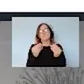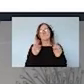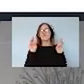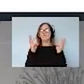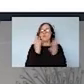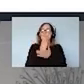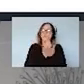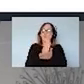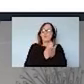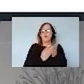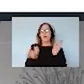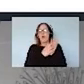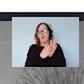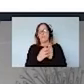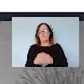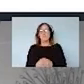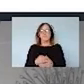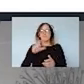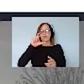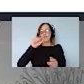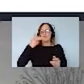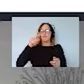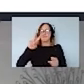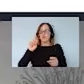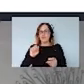obsługi aplikacji Canva. One są naprawdę